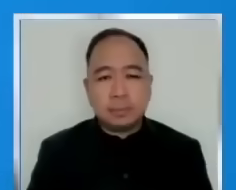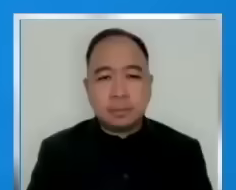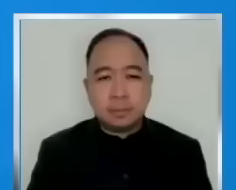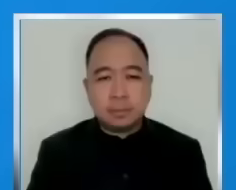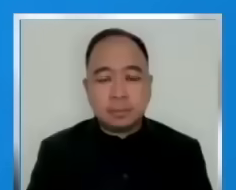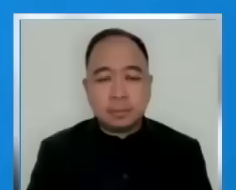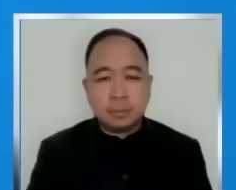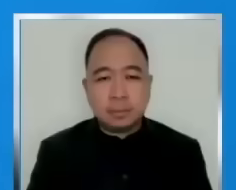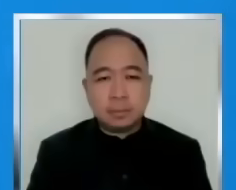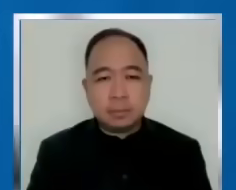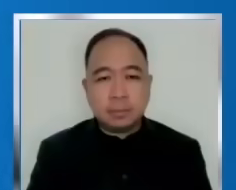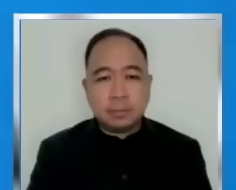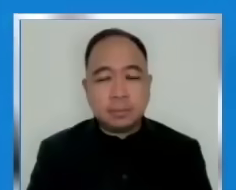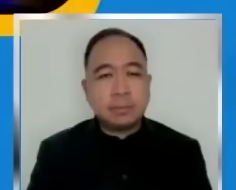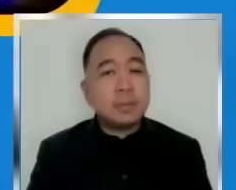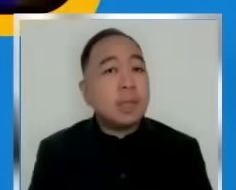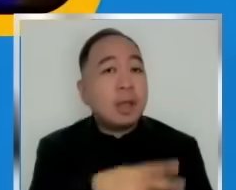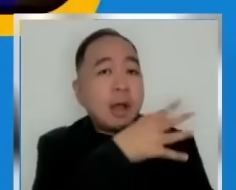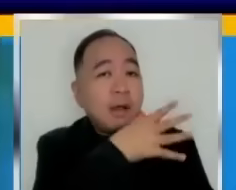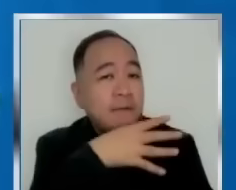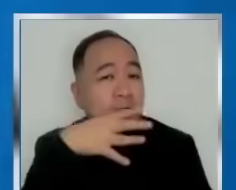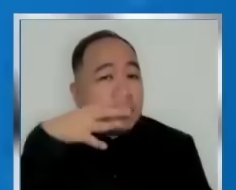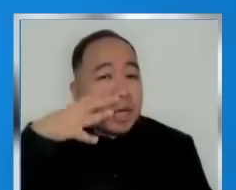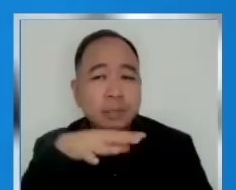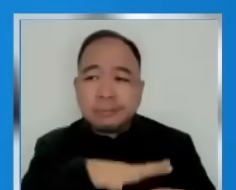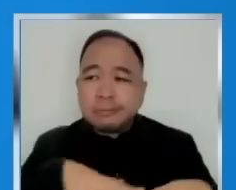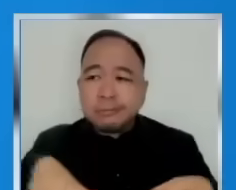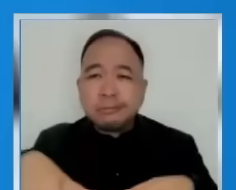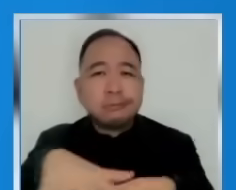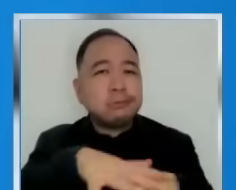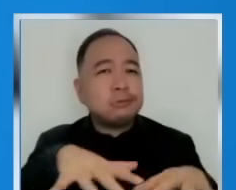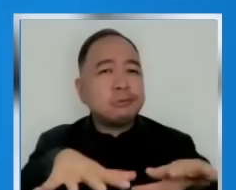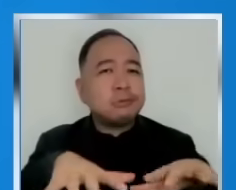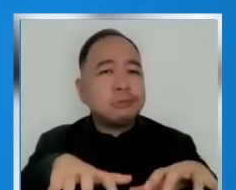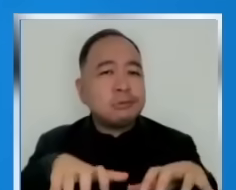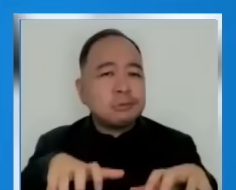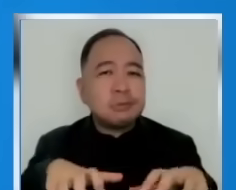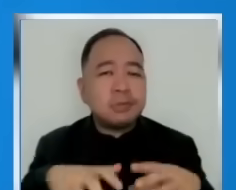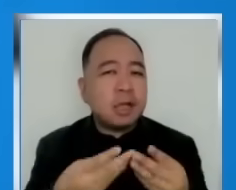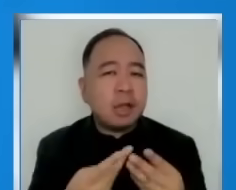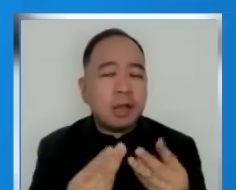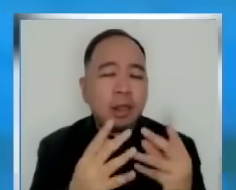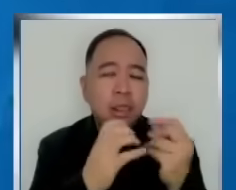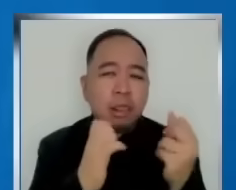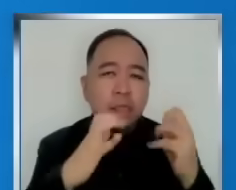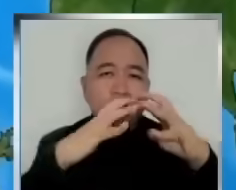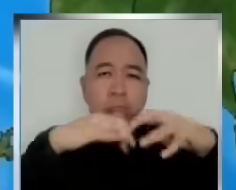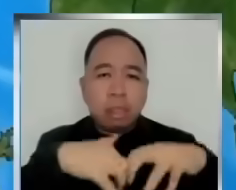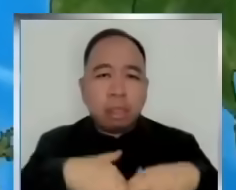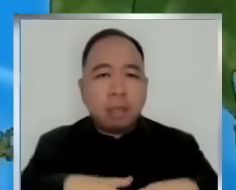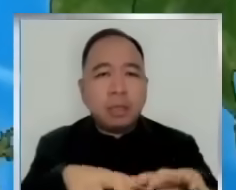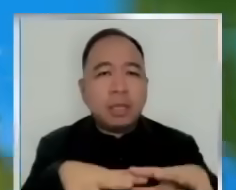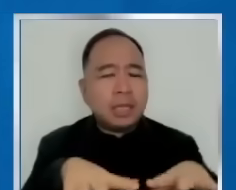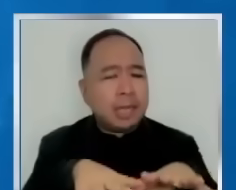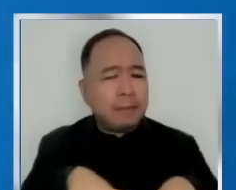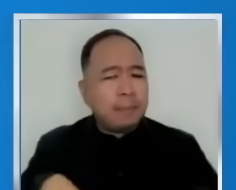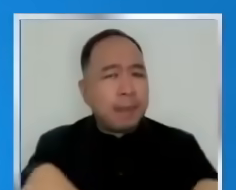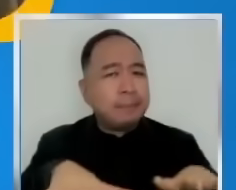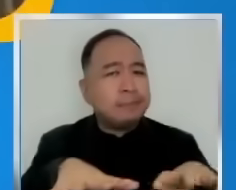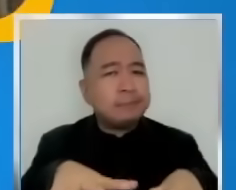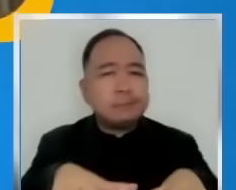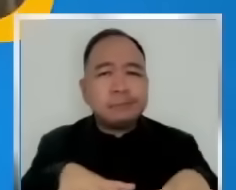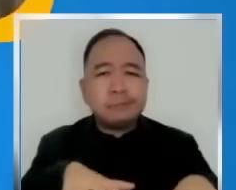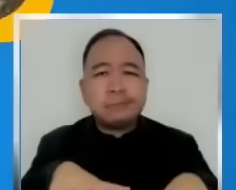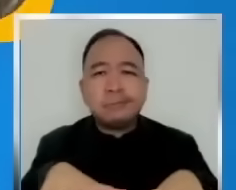Mga palayang natuyot, nasunog at nagkabitak-bitak dahil sa init, namatay